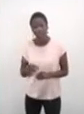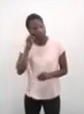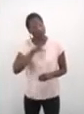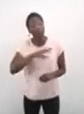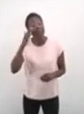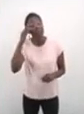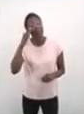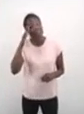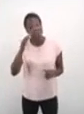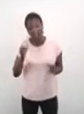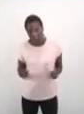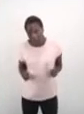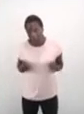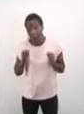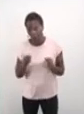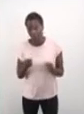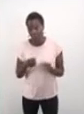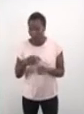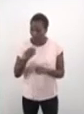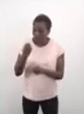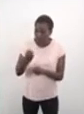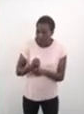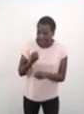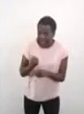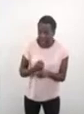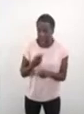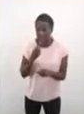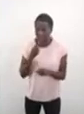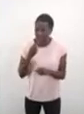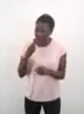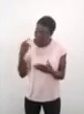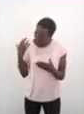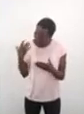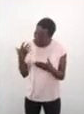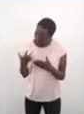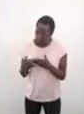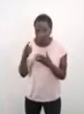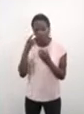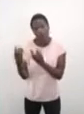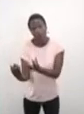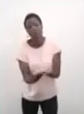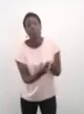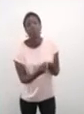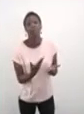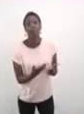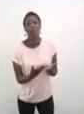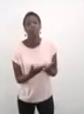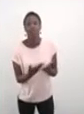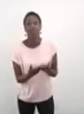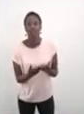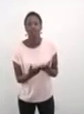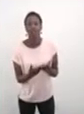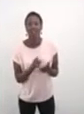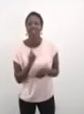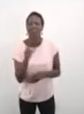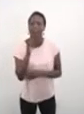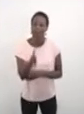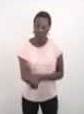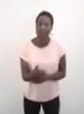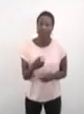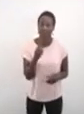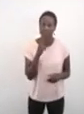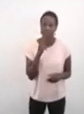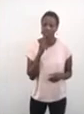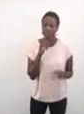engagement et le travail et le sacrifice et le don de soi pour l'intérêt général est énorme, quel que soit le parti que